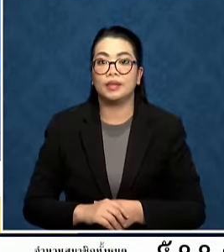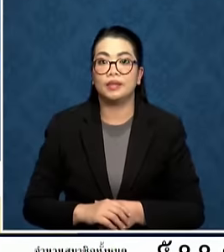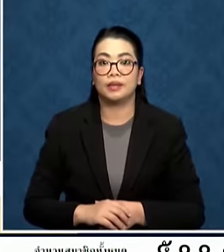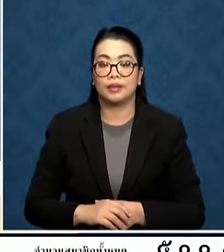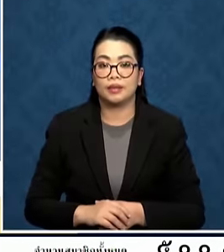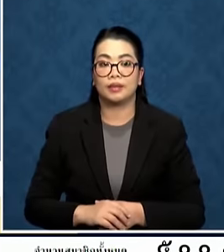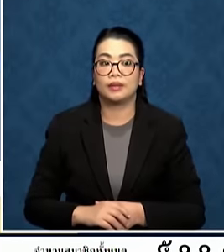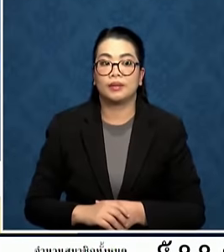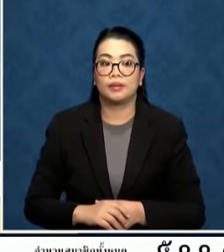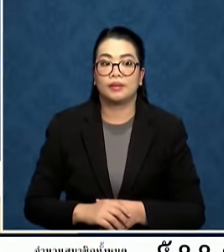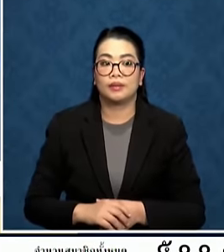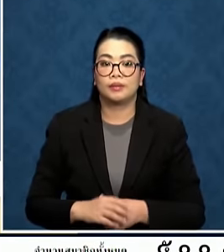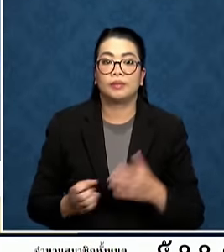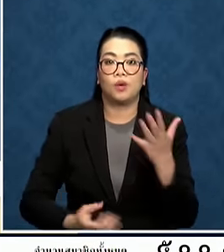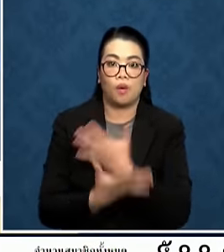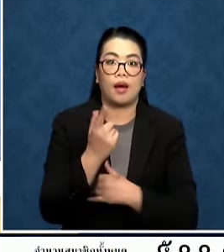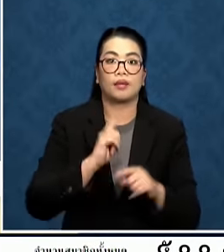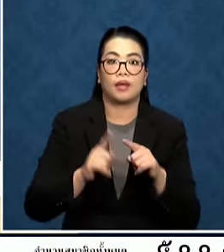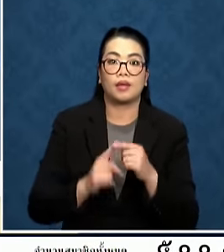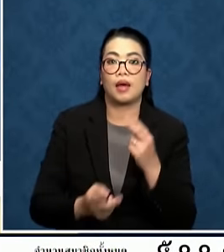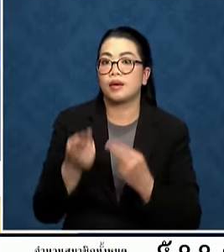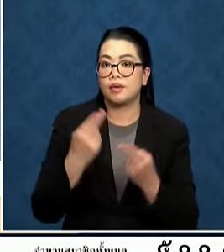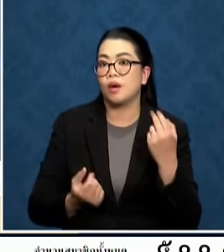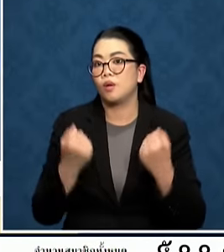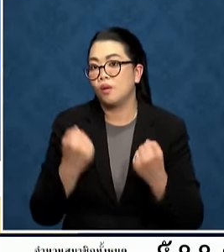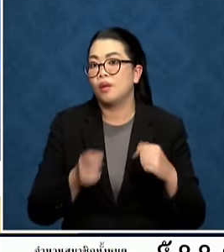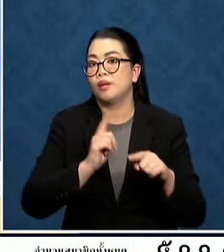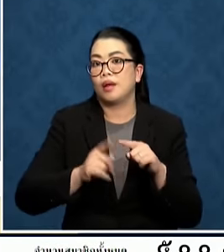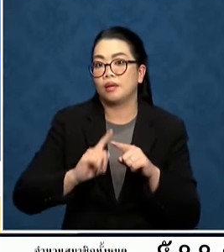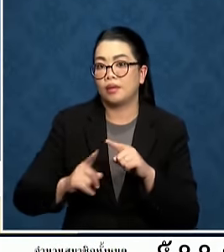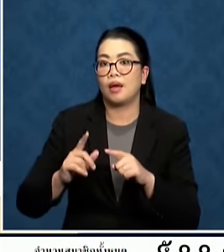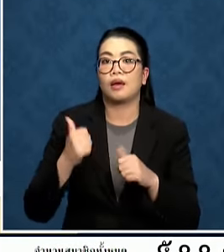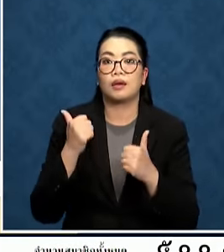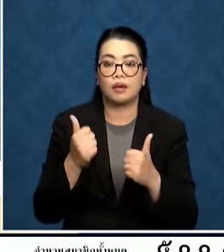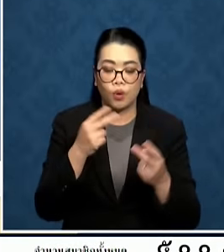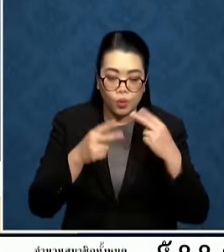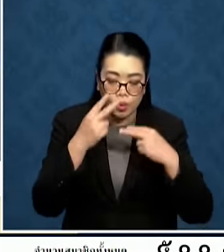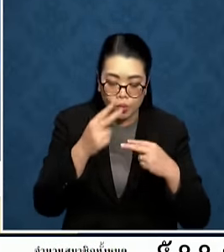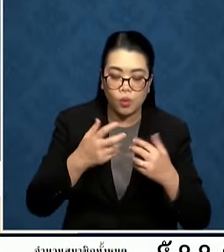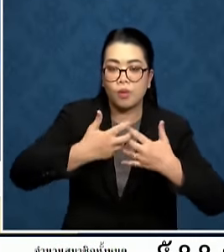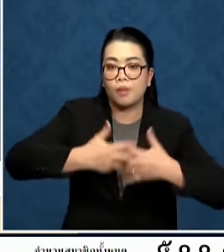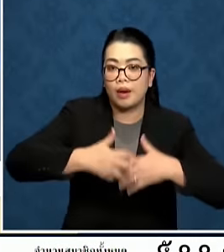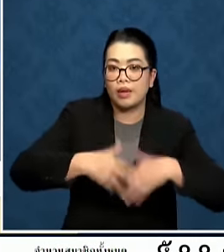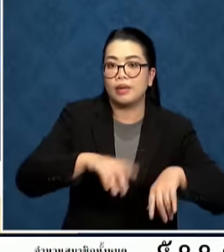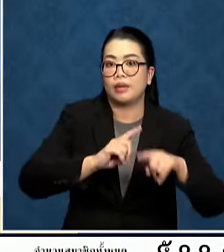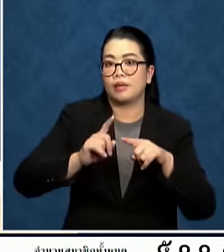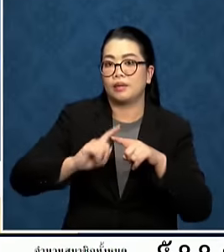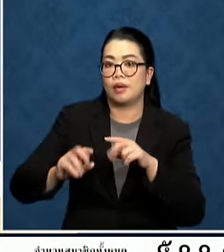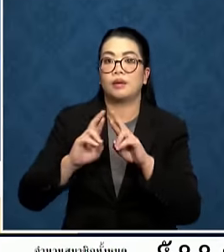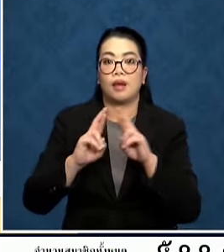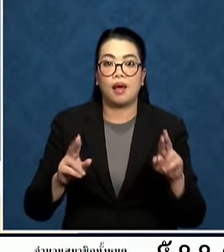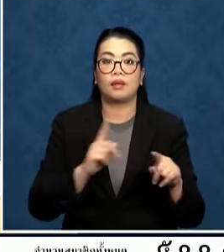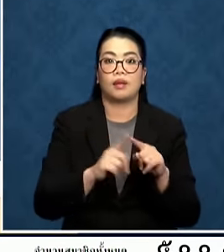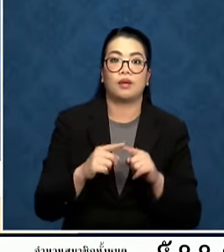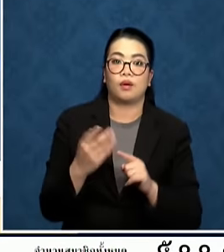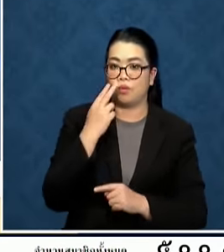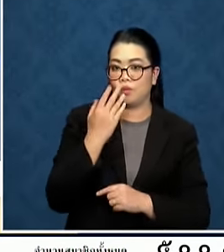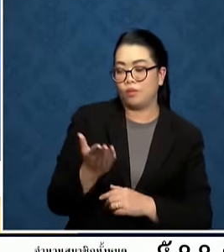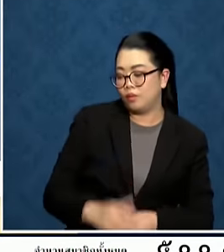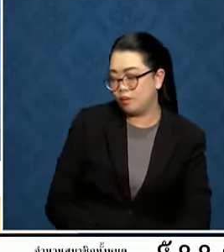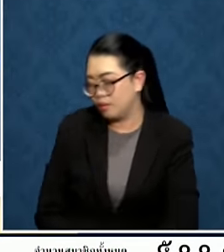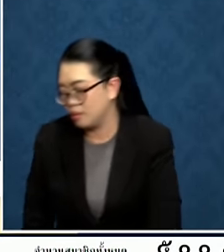ประเทศเยอรมนีมีโอกาสไปเยี่ยมโรงงานผลิตรถบรรทุกไฟฟ้าเพาเราเดินดูสายการผลิตนะครับรถแต่ละคันเนี่ยใช้ชิ้นส่วนเยอะ